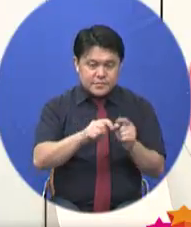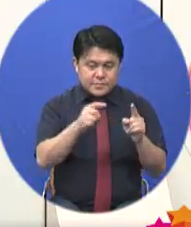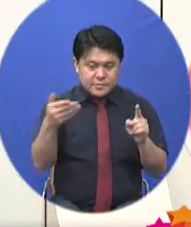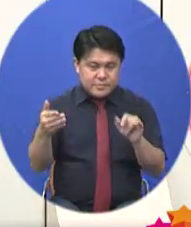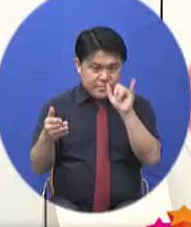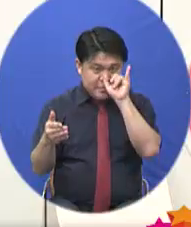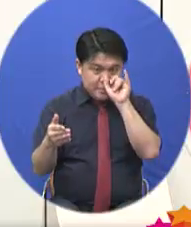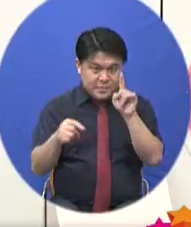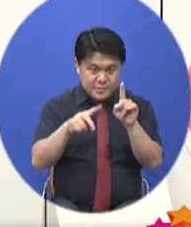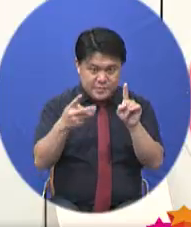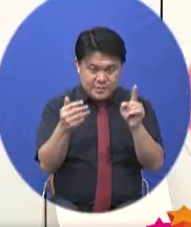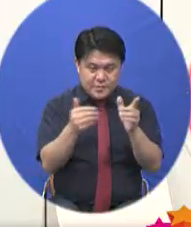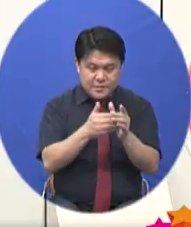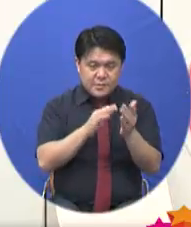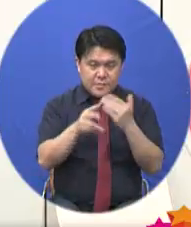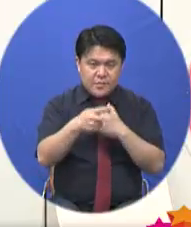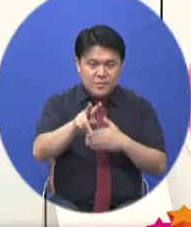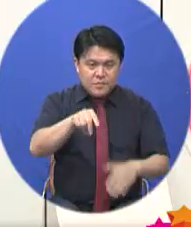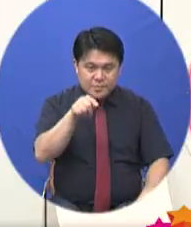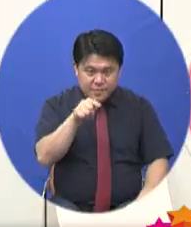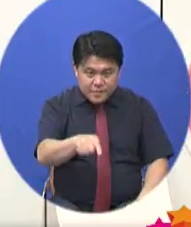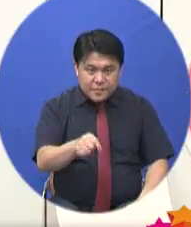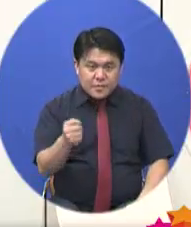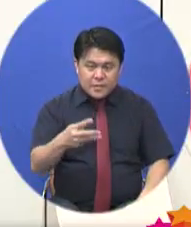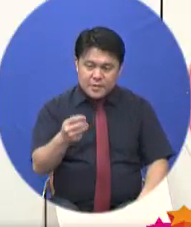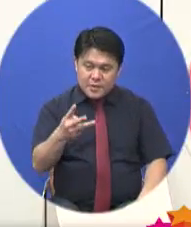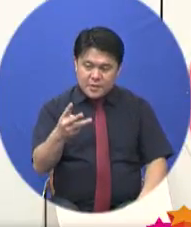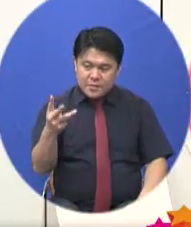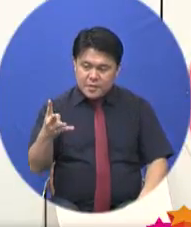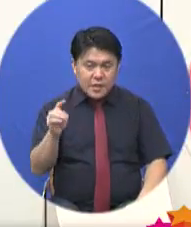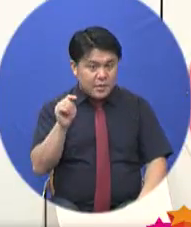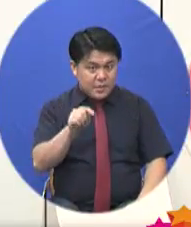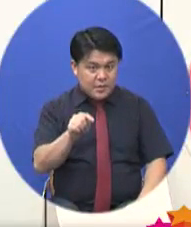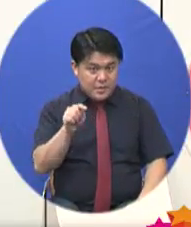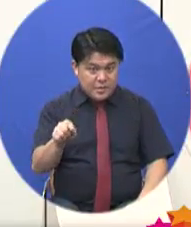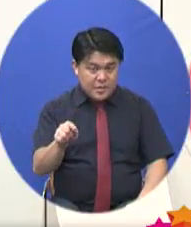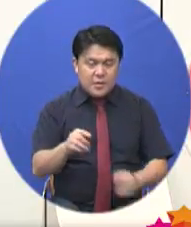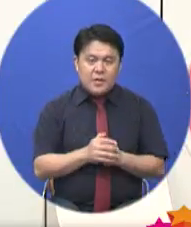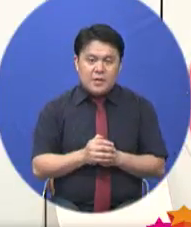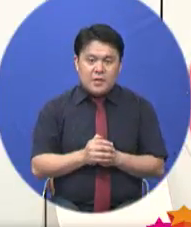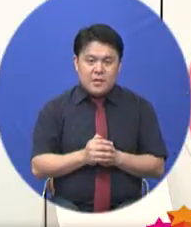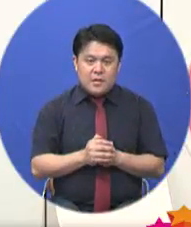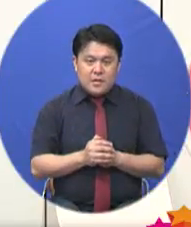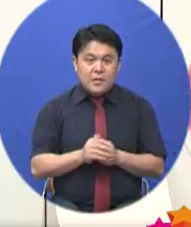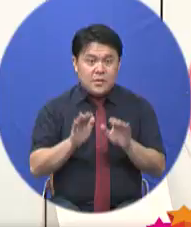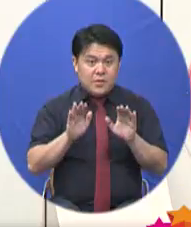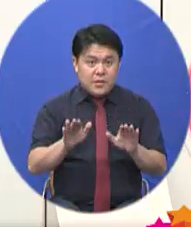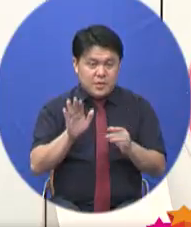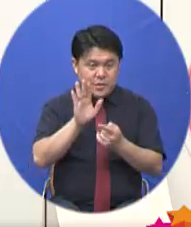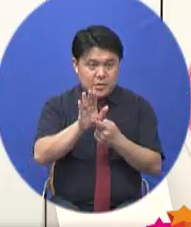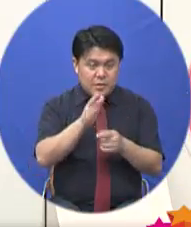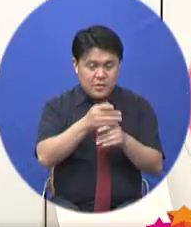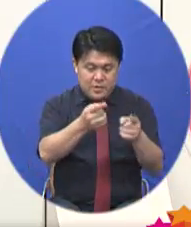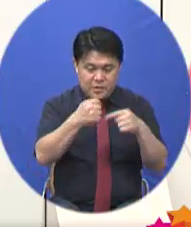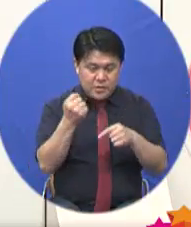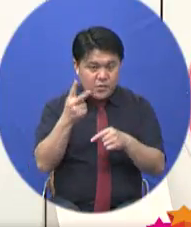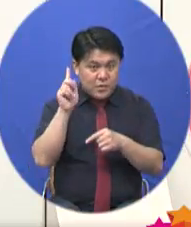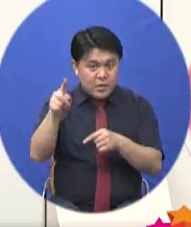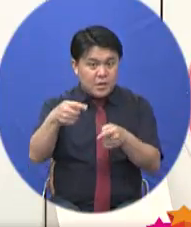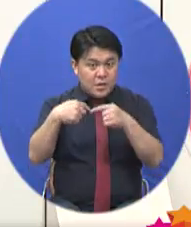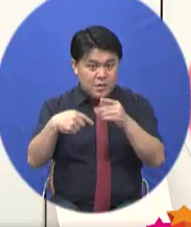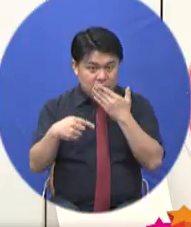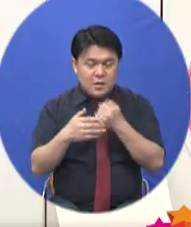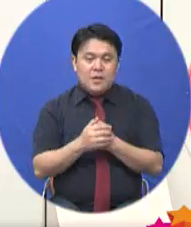1절 부르시고 우물정자 누르시고 3번이나 4번을 누르시면은 생방송 그리고 예약 참여를 하실